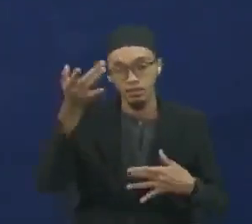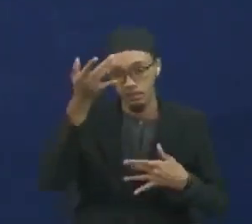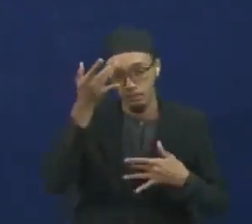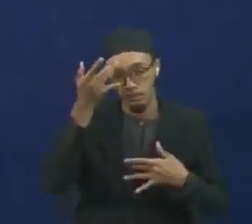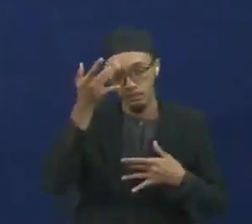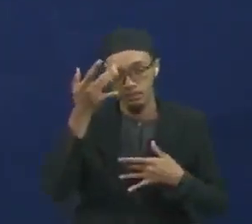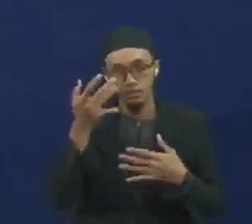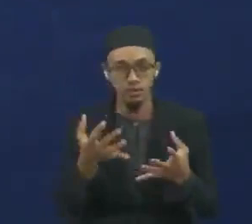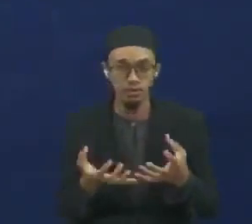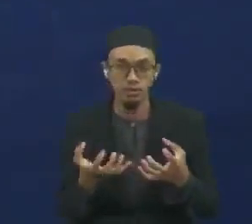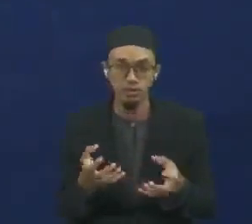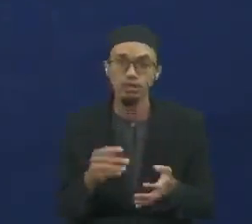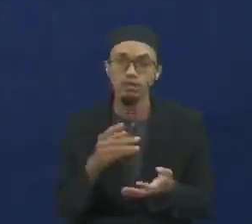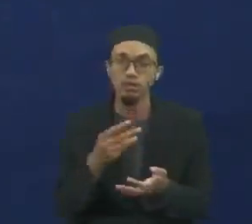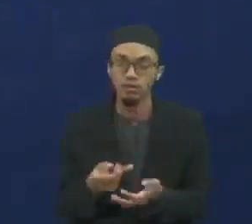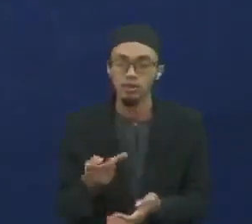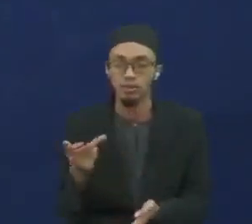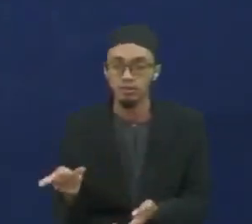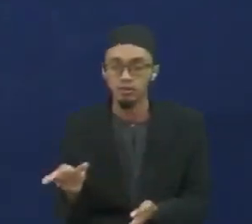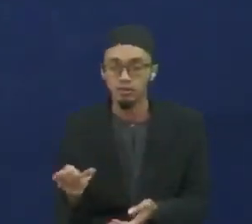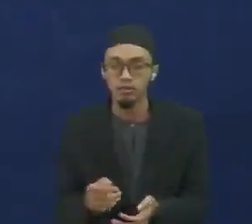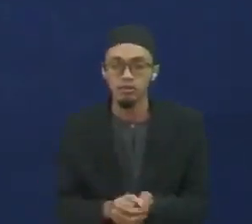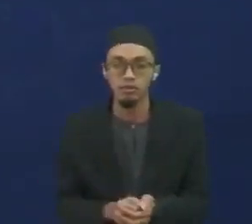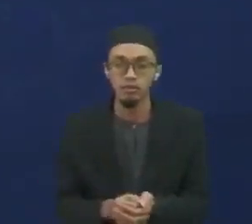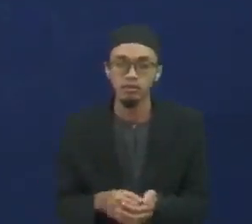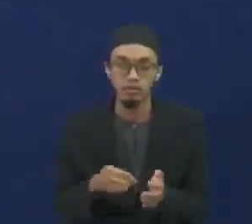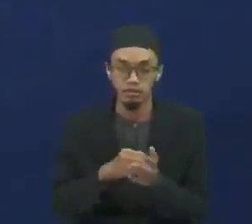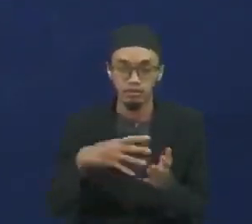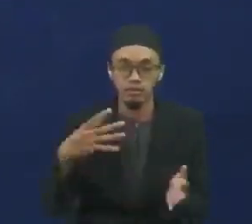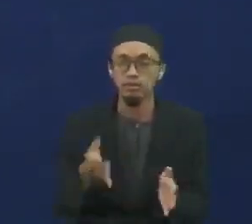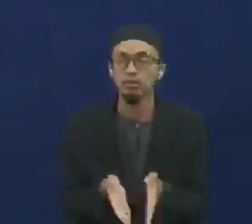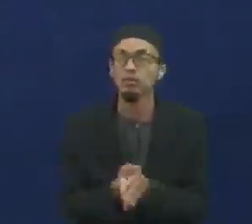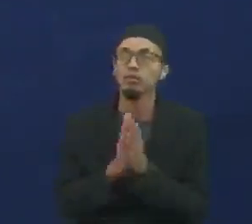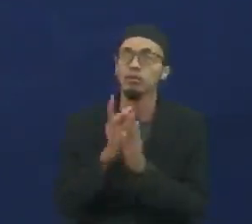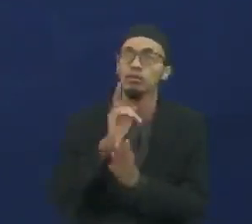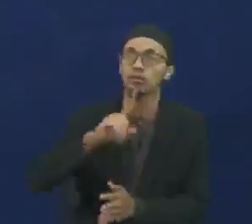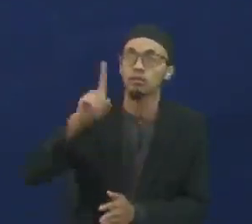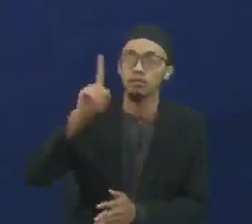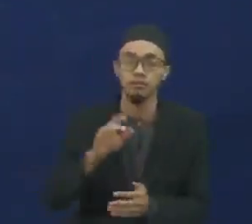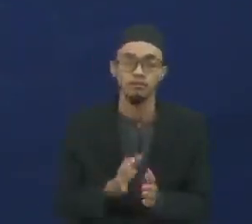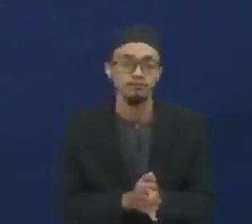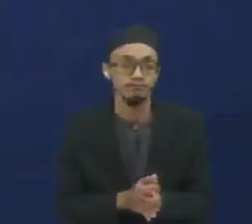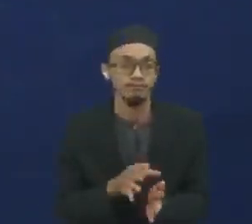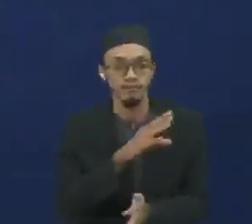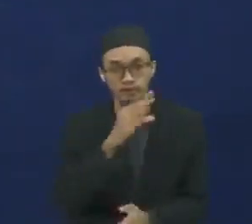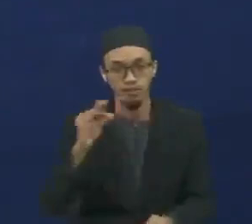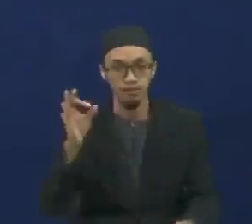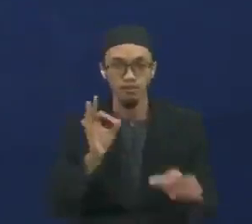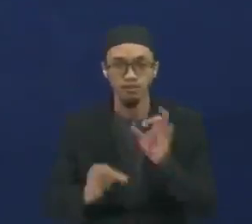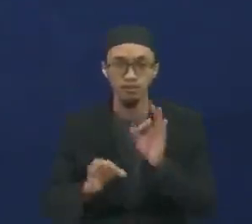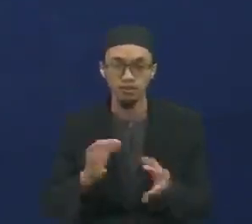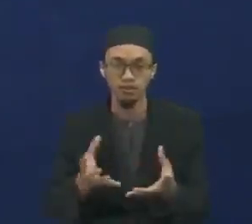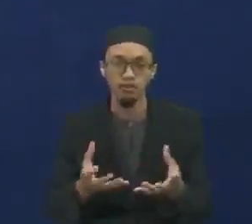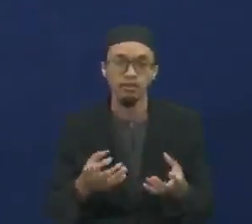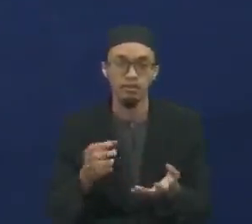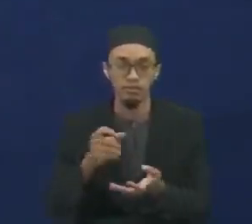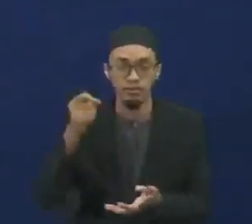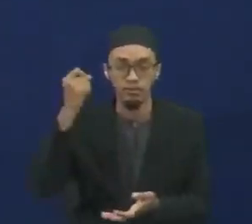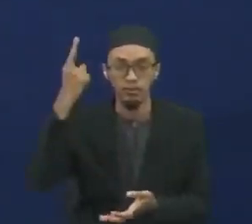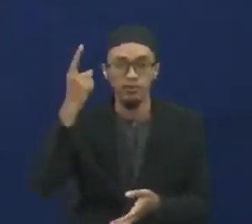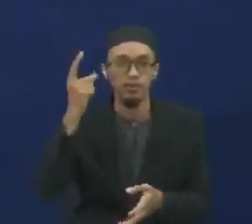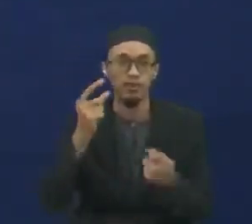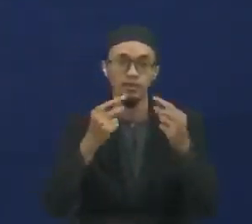inilah kalau kita nak faham hadis riwayat Al-Bukhari yang Nabi SAW bagi tahu akan masuk ke syurga nanti 70 ribu